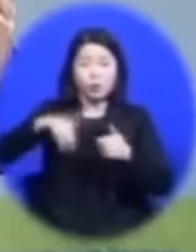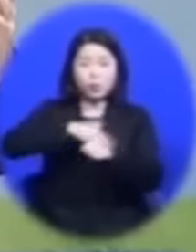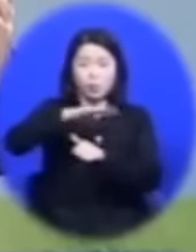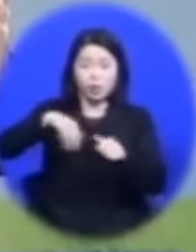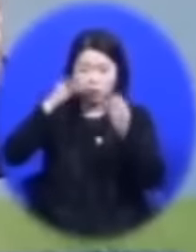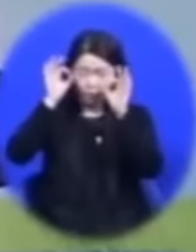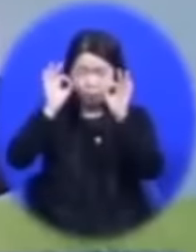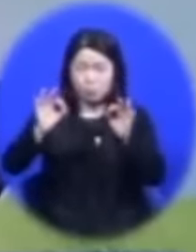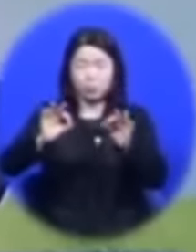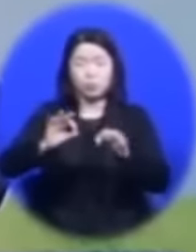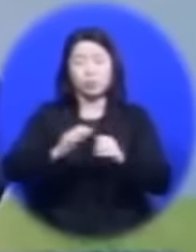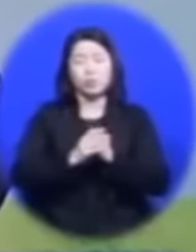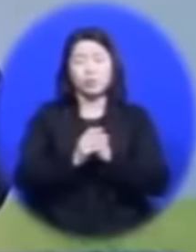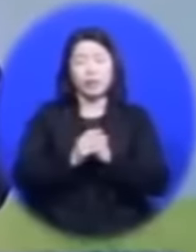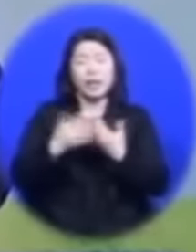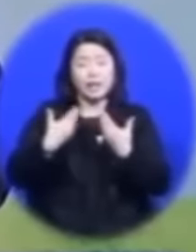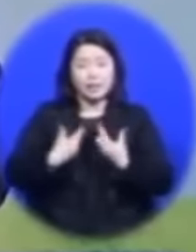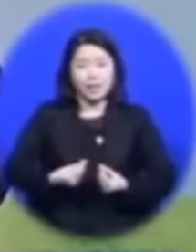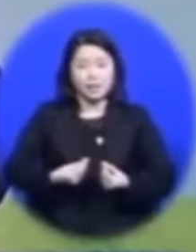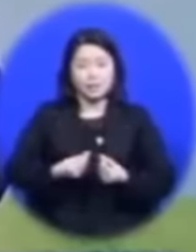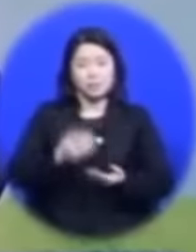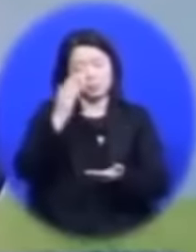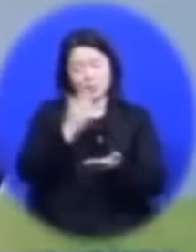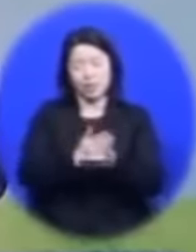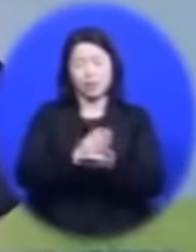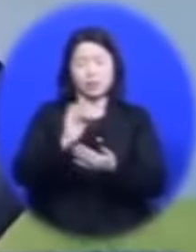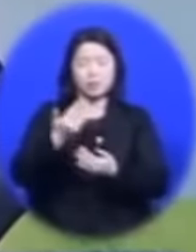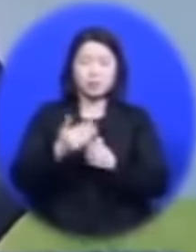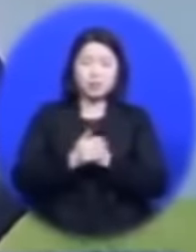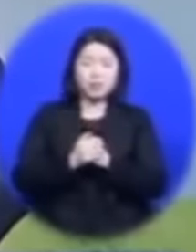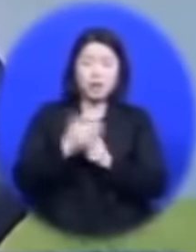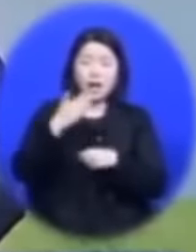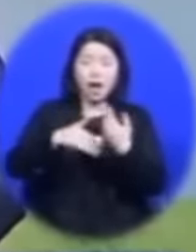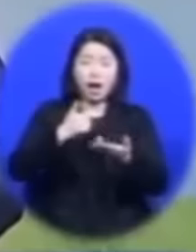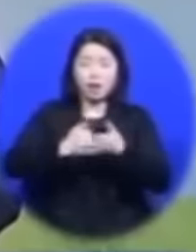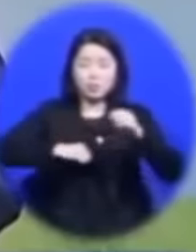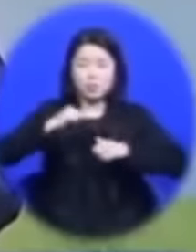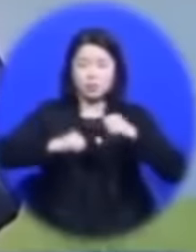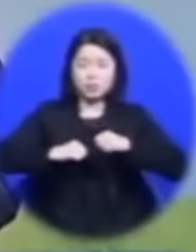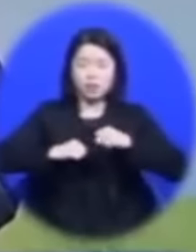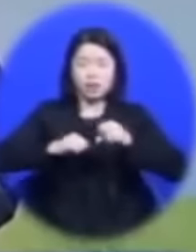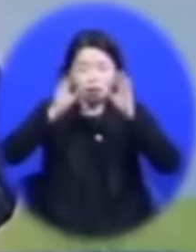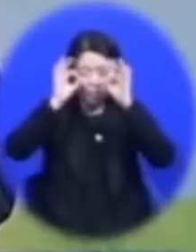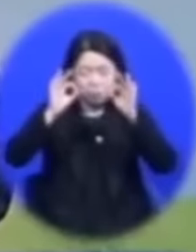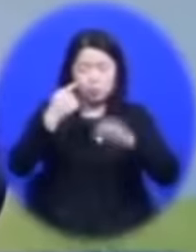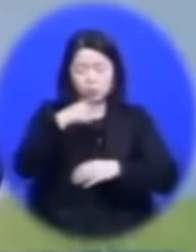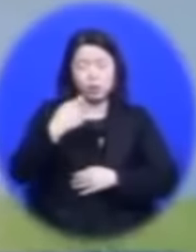보고 낙심하지 않아야 됩니다. 하나님의 역사를 볼 줄 알아야 됩니다.